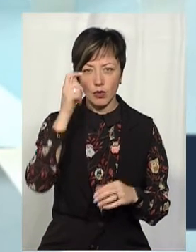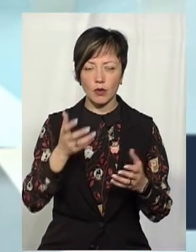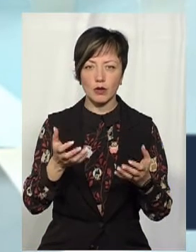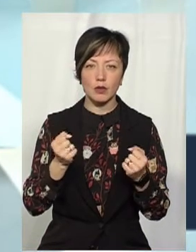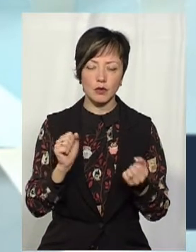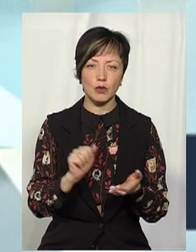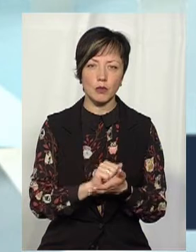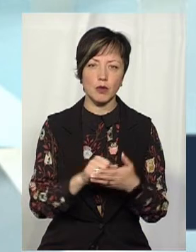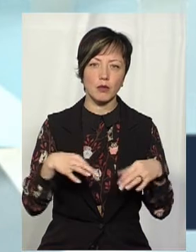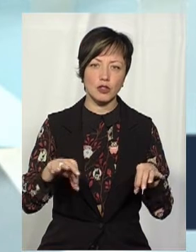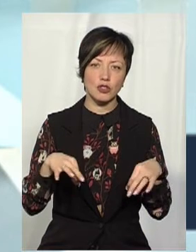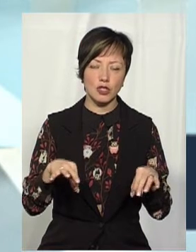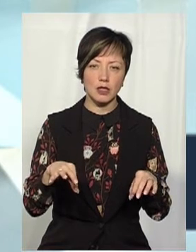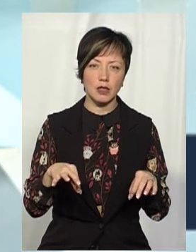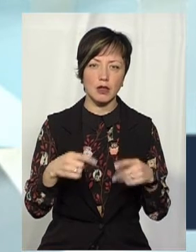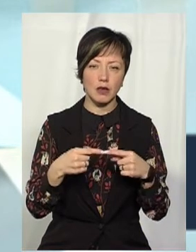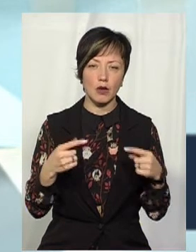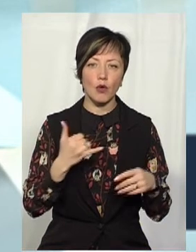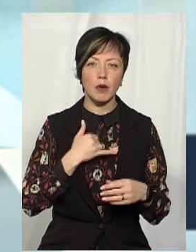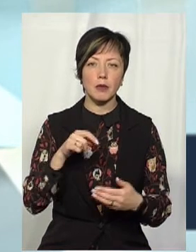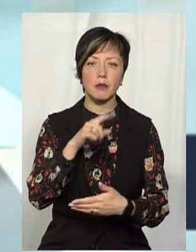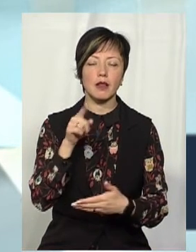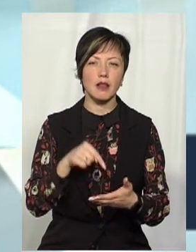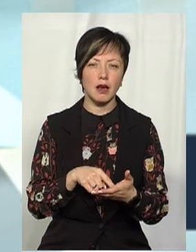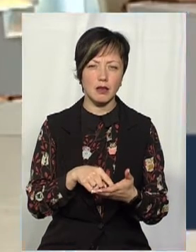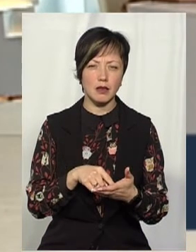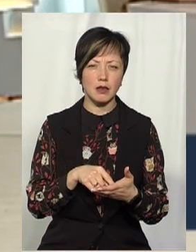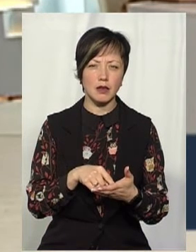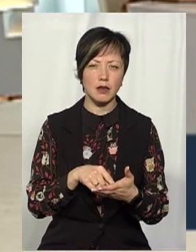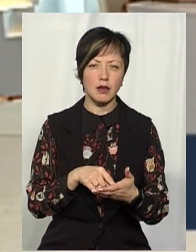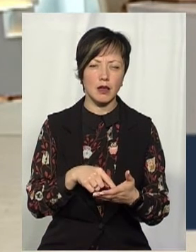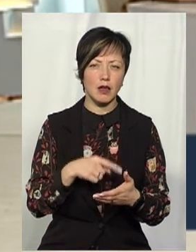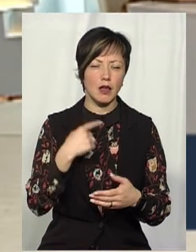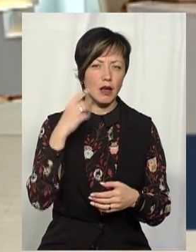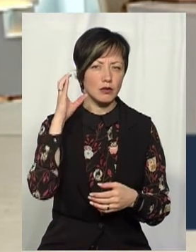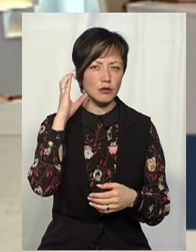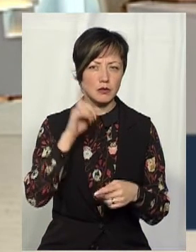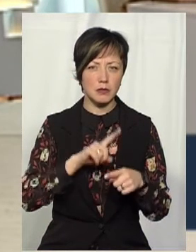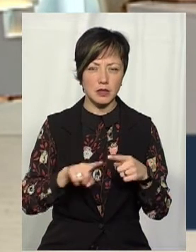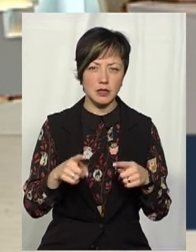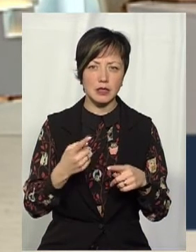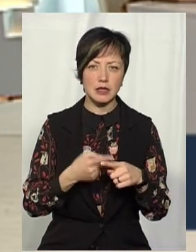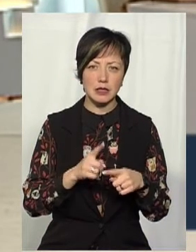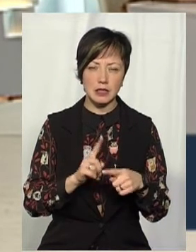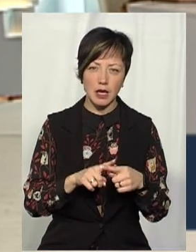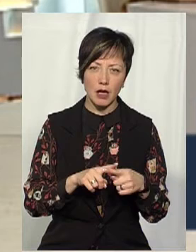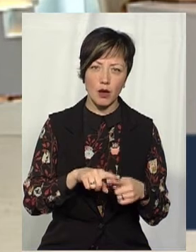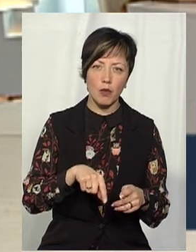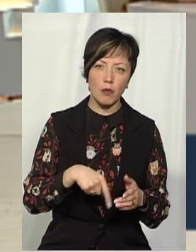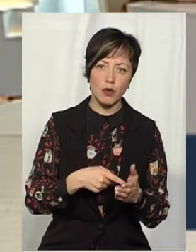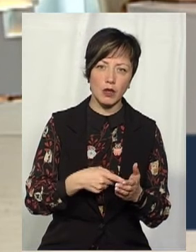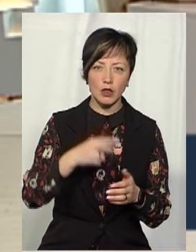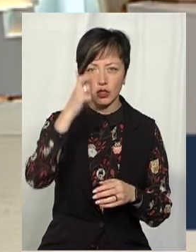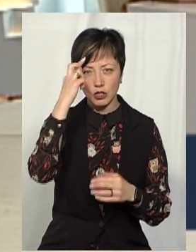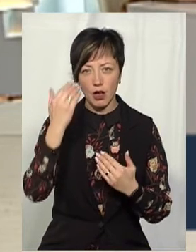посвідчення, там документи, що машини хватає досі. У мене питання, бо там щось, я так швидко прослуховував, це муніципальна поліція чи так